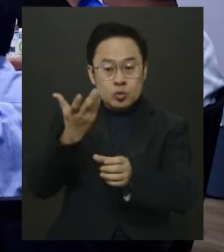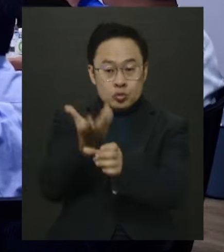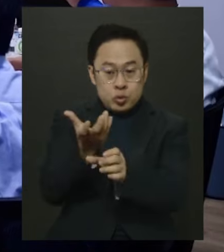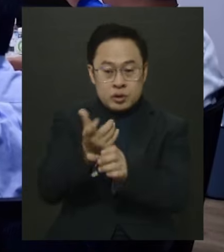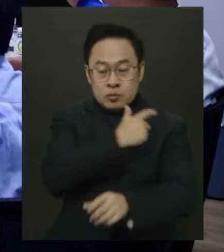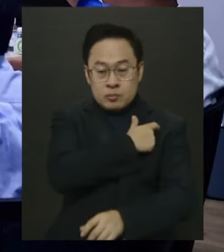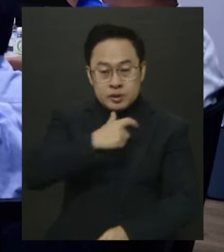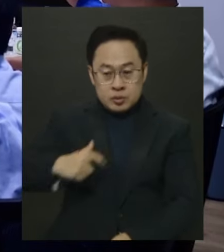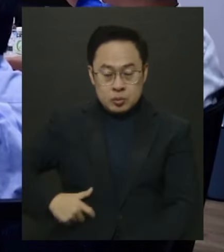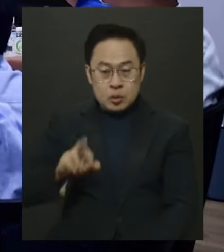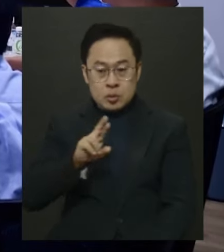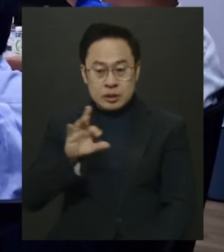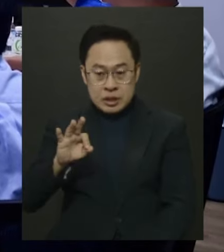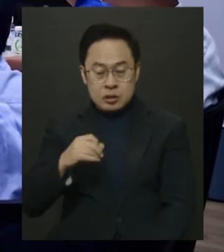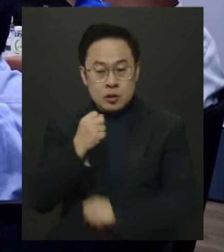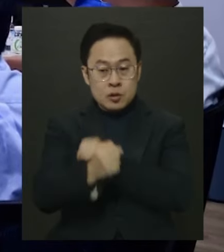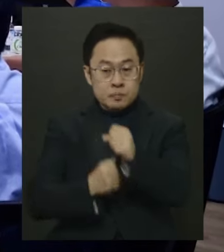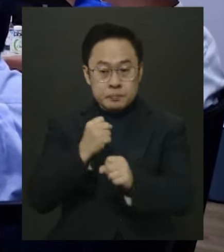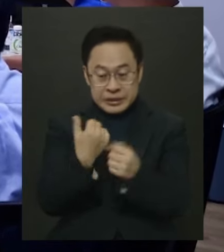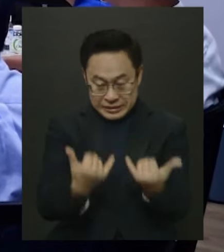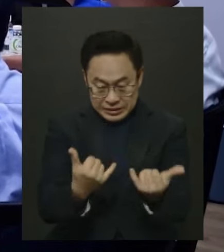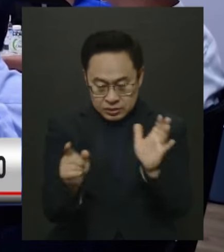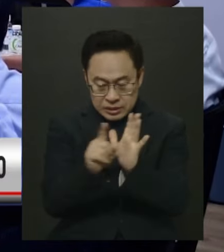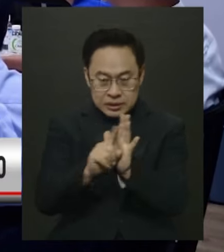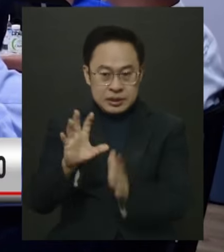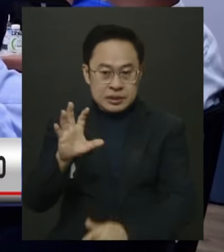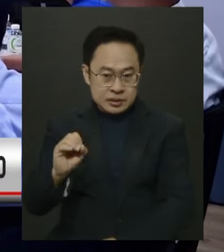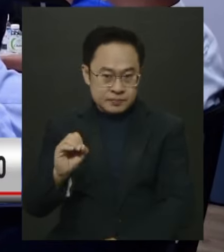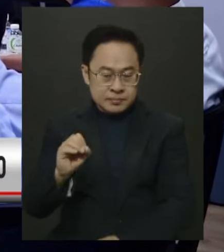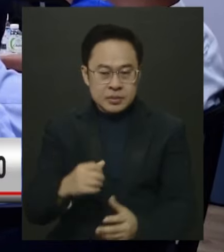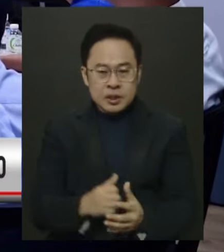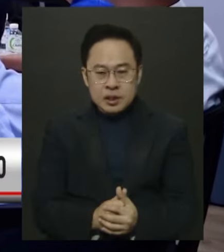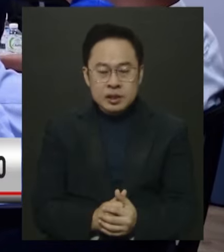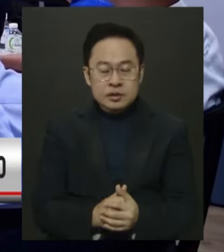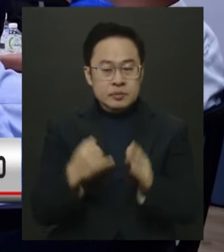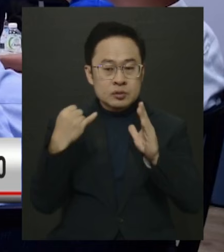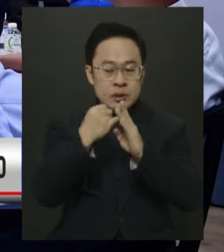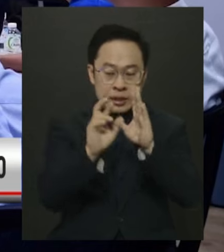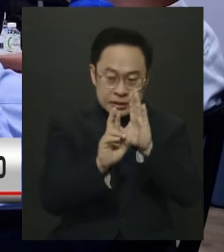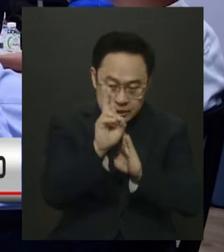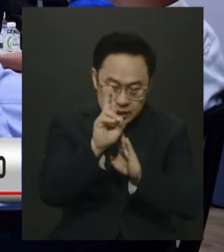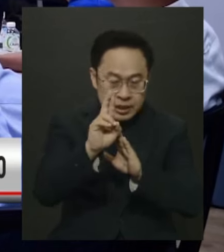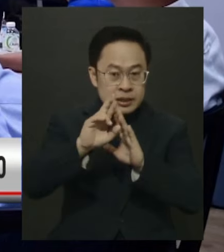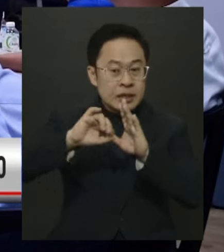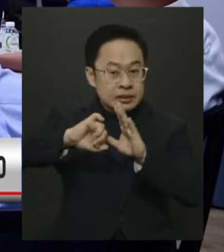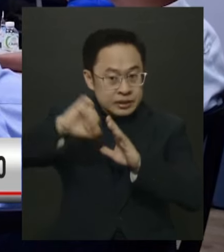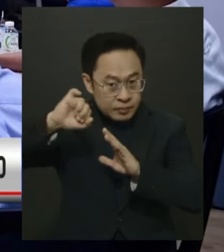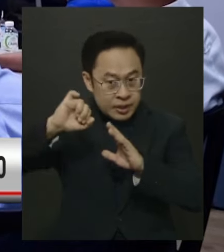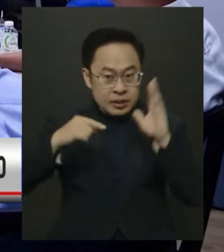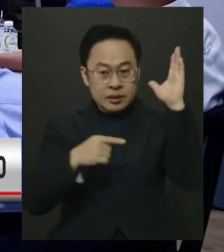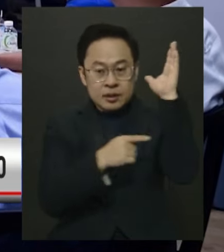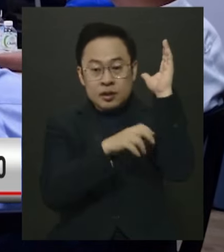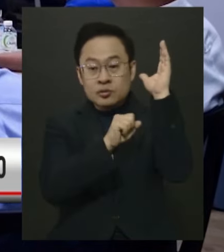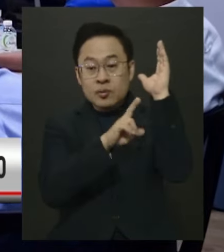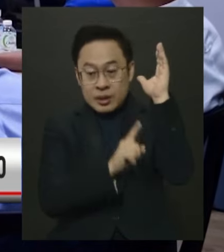างจังหวัดเชียงใหม่จังหวัดเชียงรายและจังหวัดสงขลาโดยสมาคมจะส่งทีมงานไปตรวจสนามแข่งขันสน